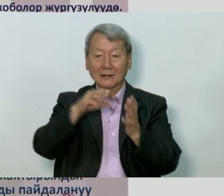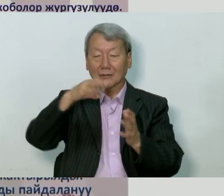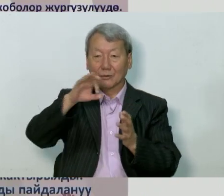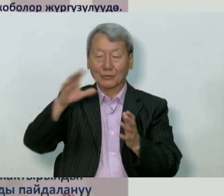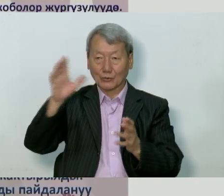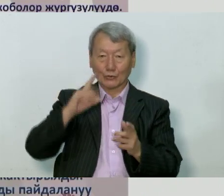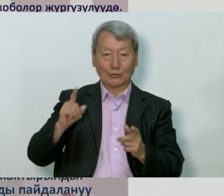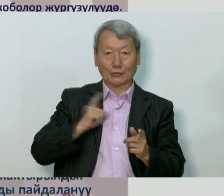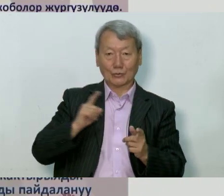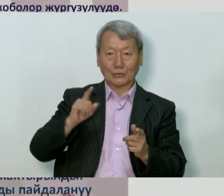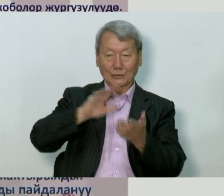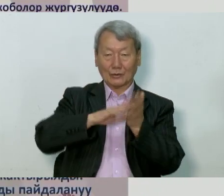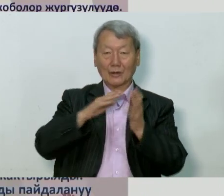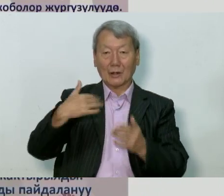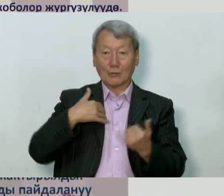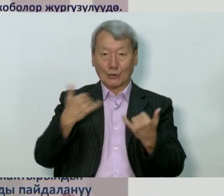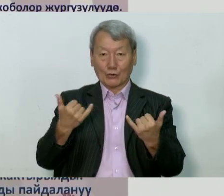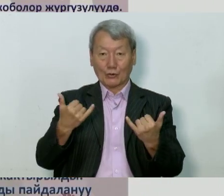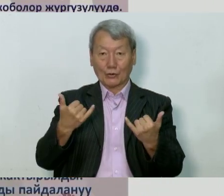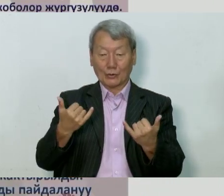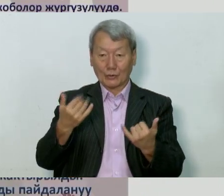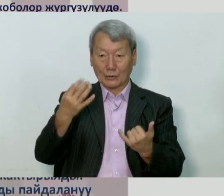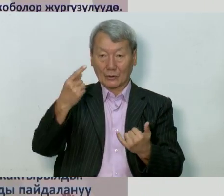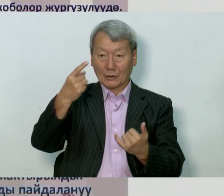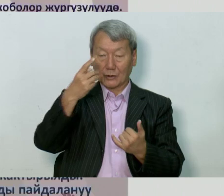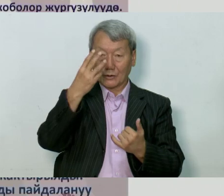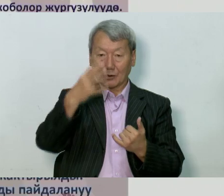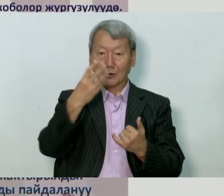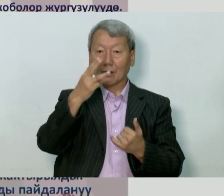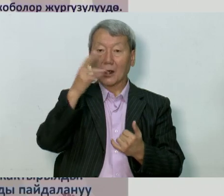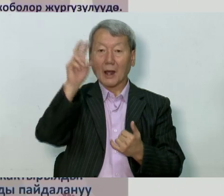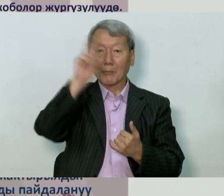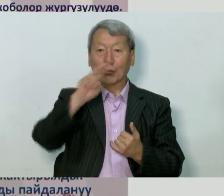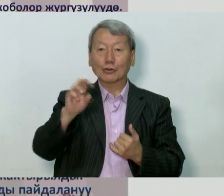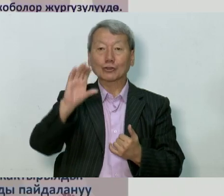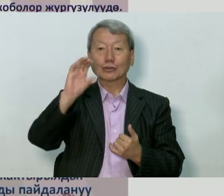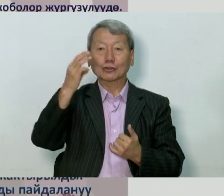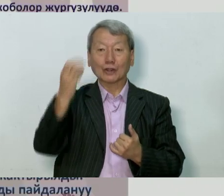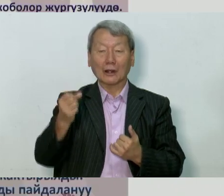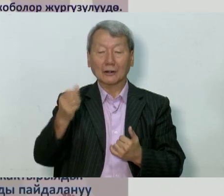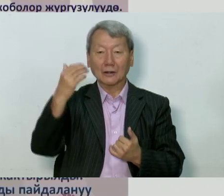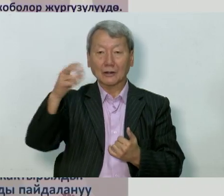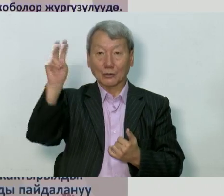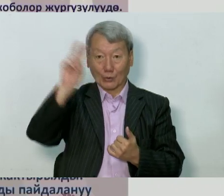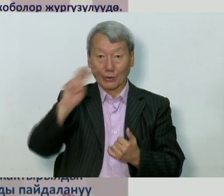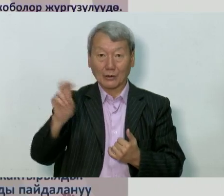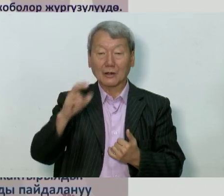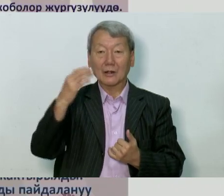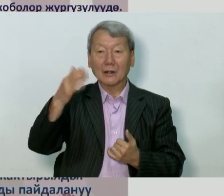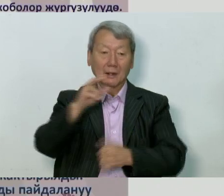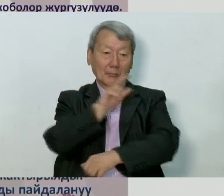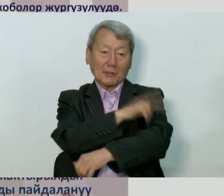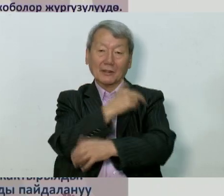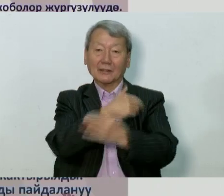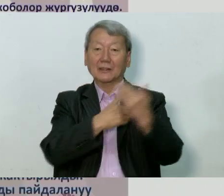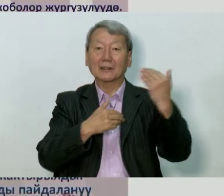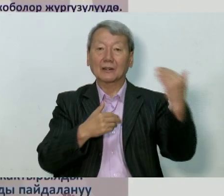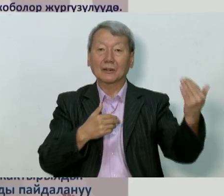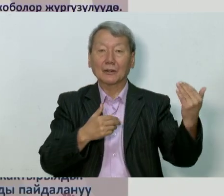өткөрүү күтүлүүдө. Эми мына 4,8 миллион АКШ долларга